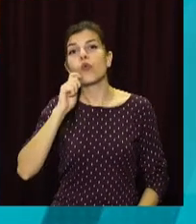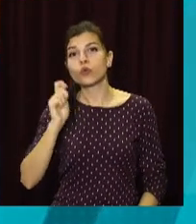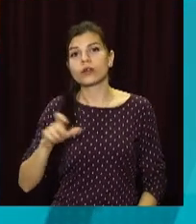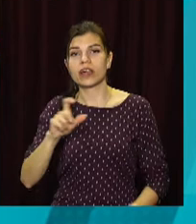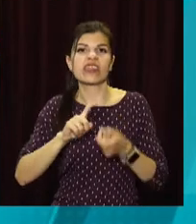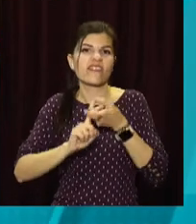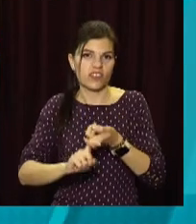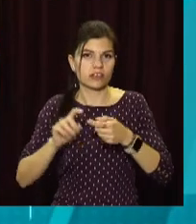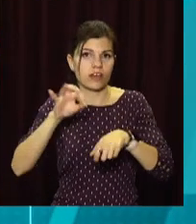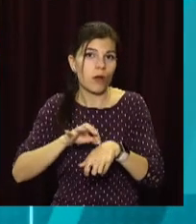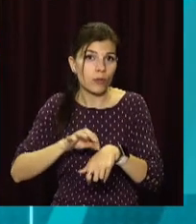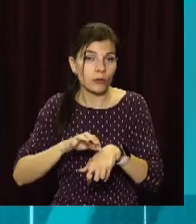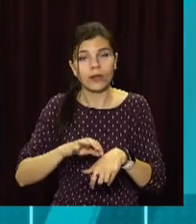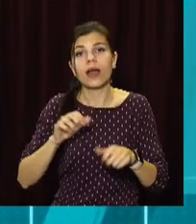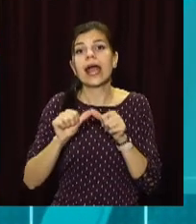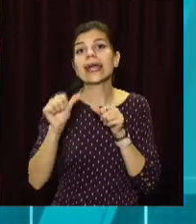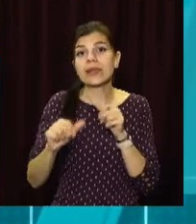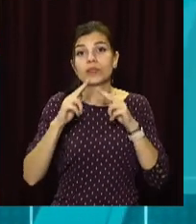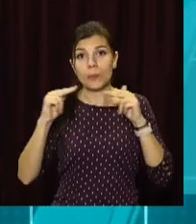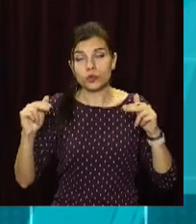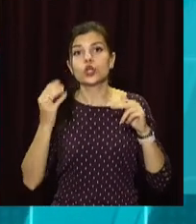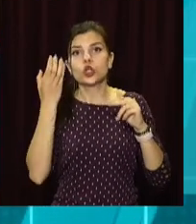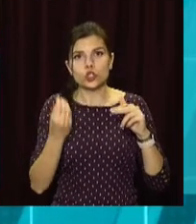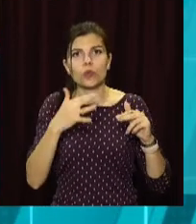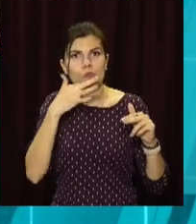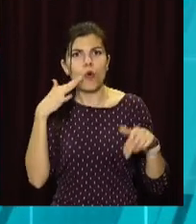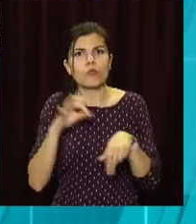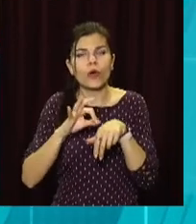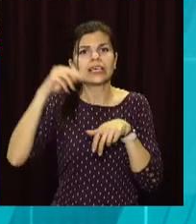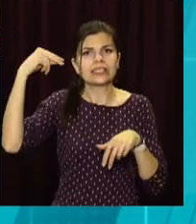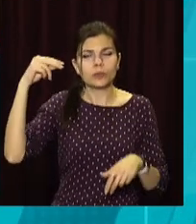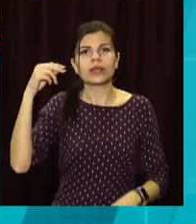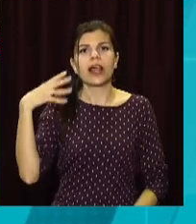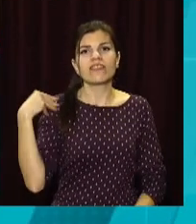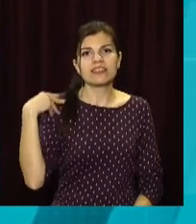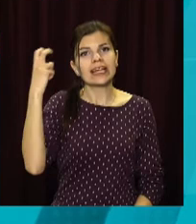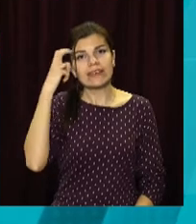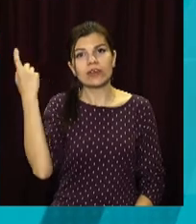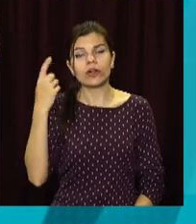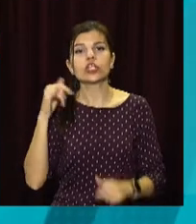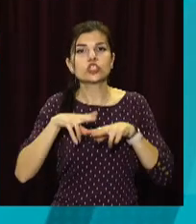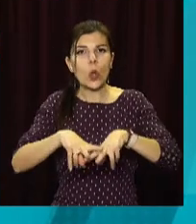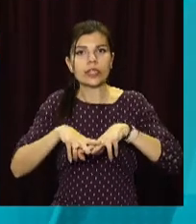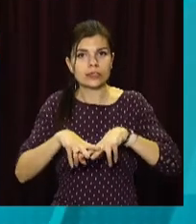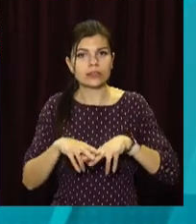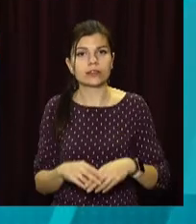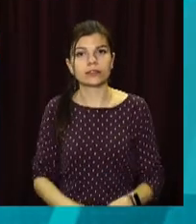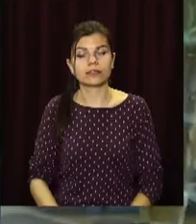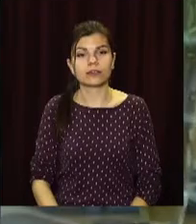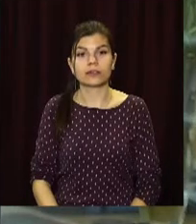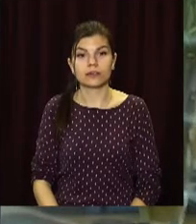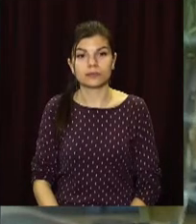українців інфікувалися. Крім Дніпропетровщини, у списку антилідерів – Запорізька, Львівська, Київська області та столиця.